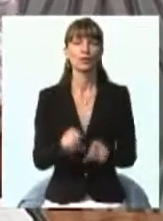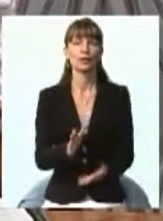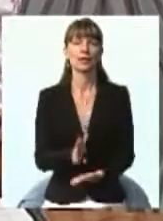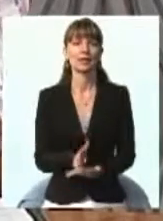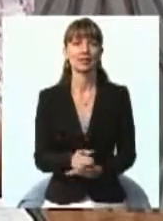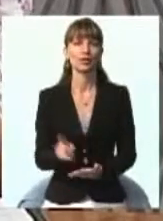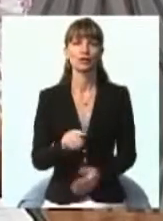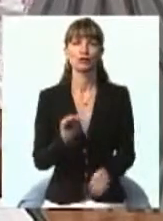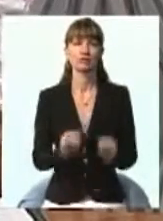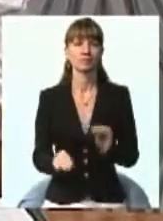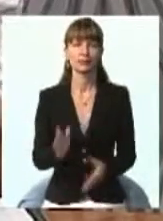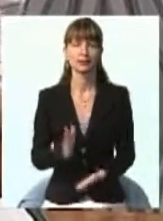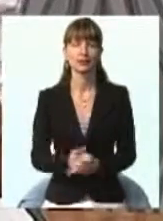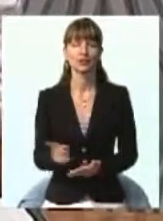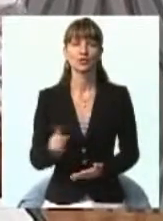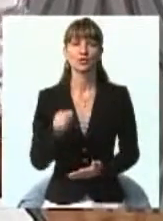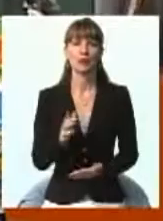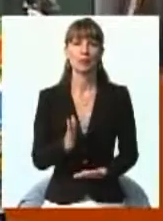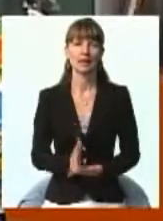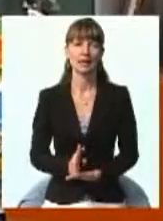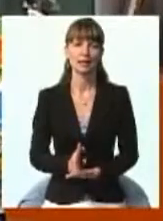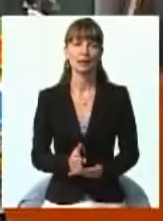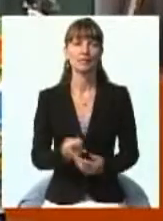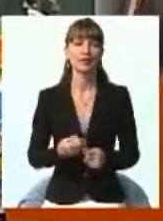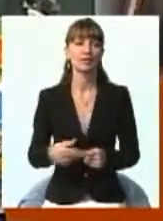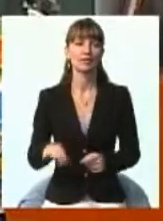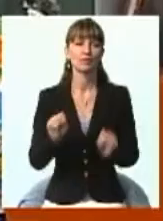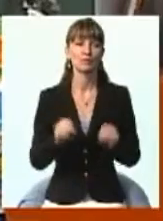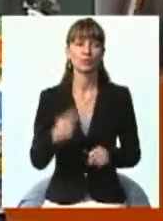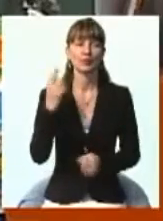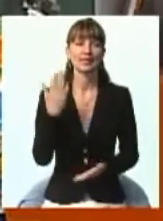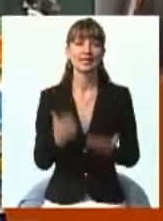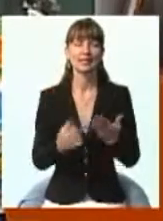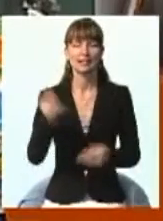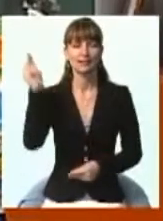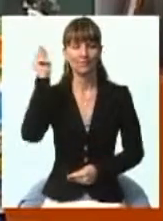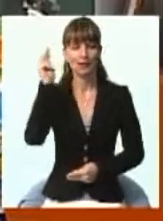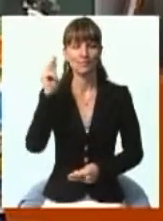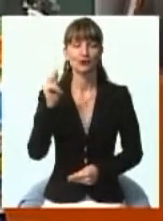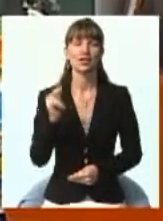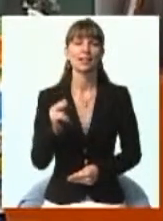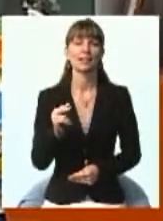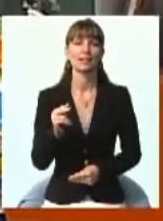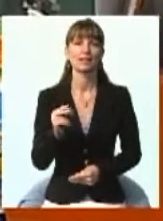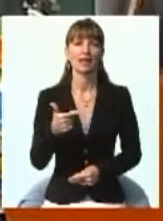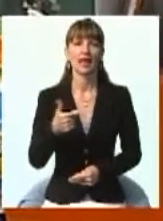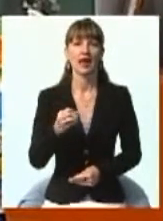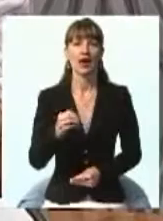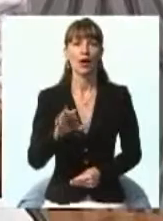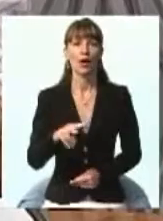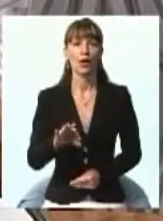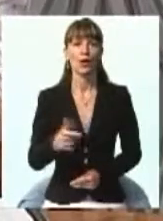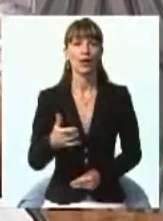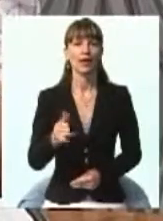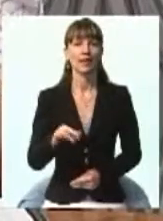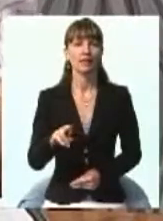існує, що там розташовано і що там взагалі є? Це все можна дізнатися, якщо вивчати такий предмет, як геологія. Так,